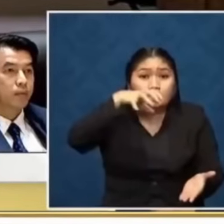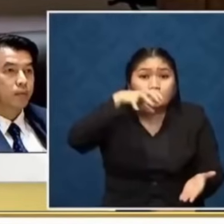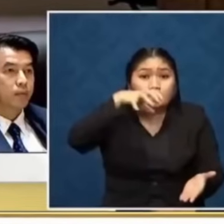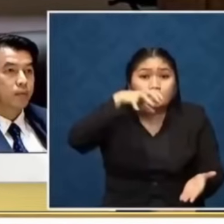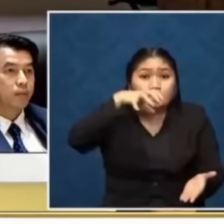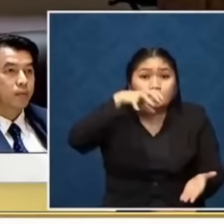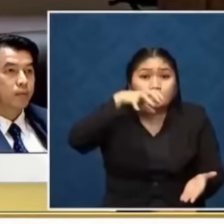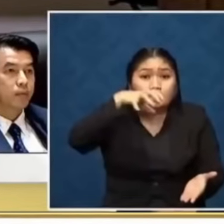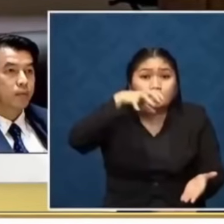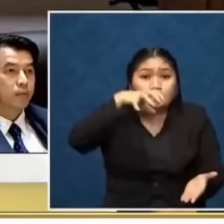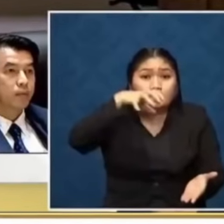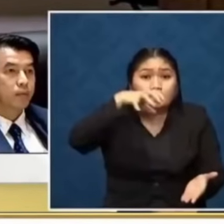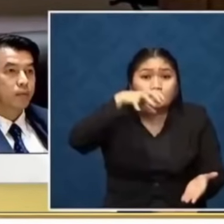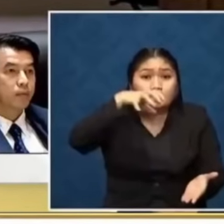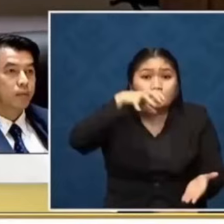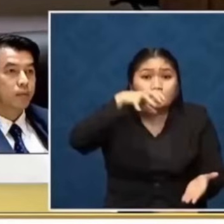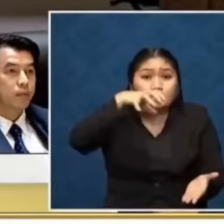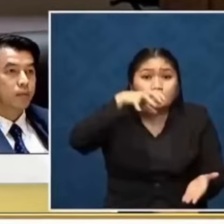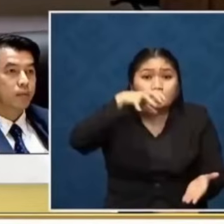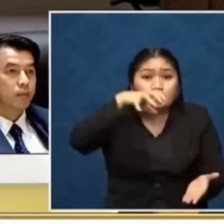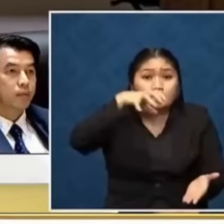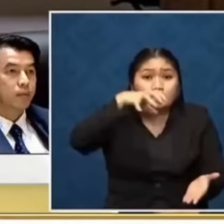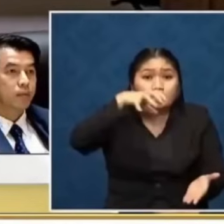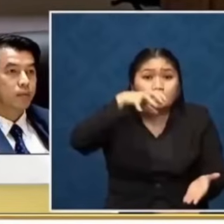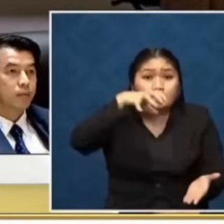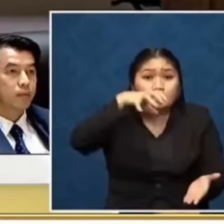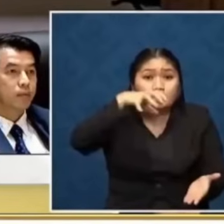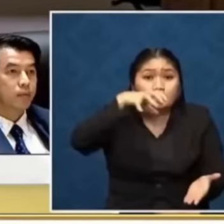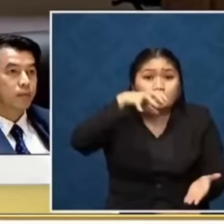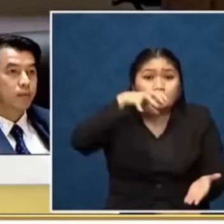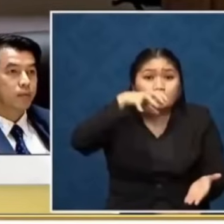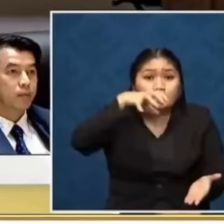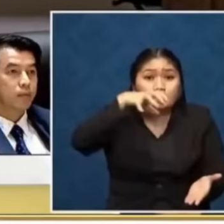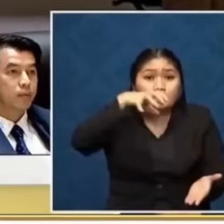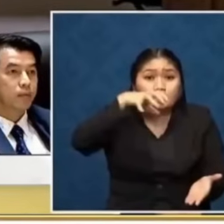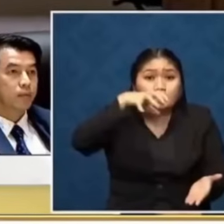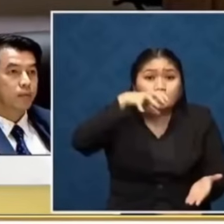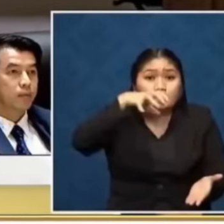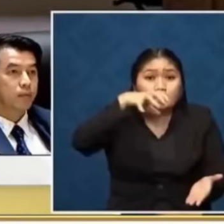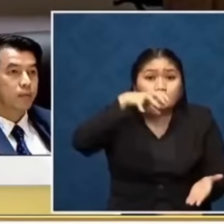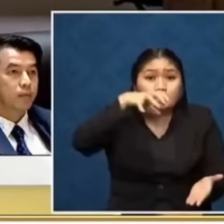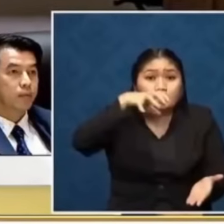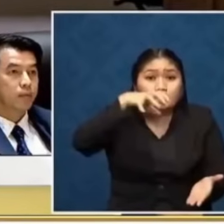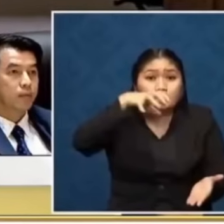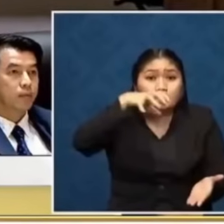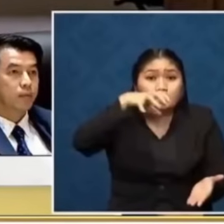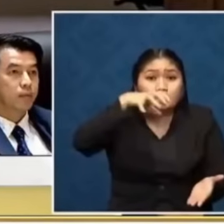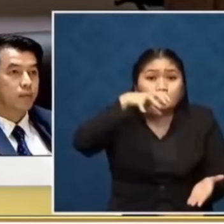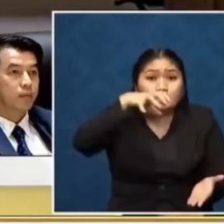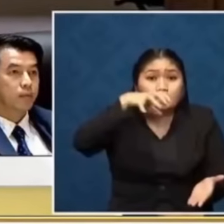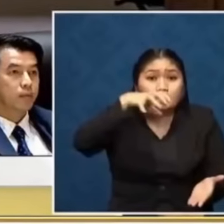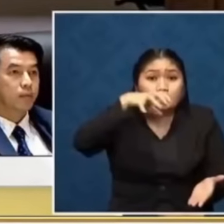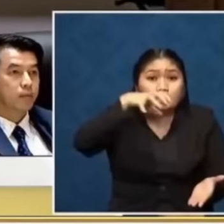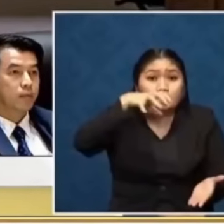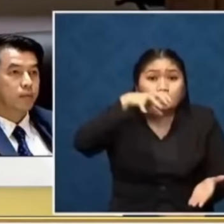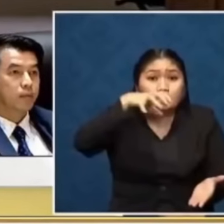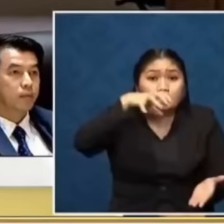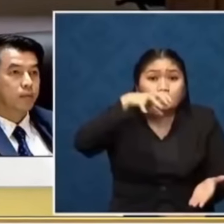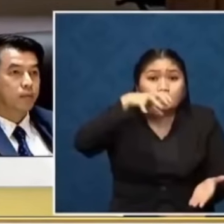กันรัวๆเพื่อป้องกันเศรษฐาทวีหนี้สินที่ไม่มาตอบกระทู้ของชัยธวัฒน์ตุลา